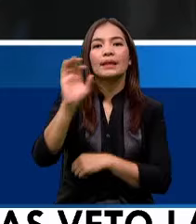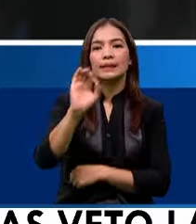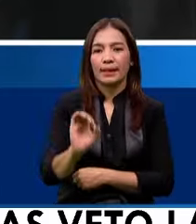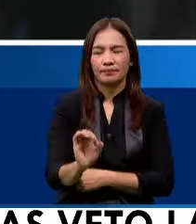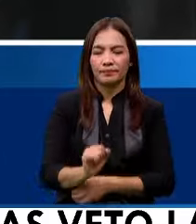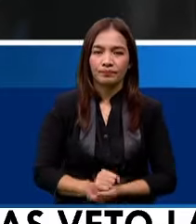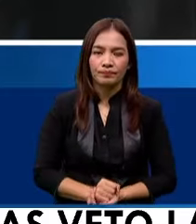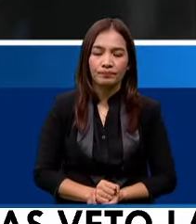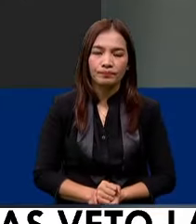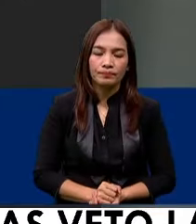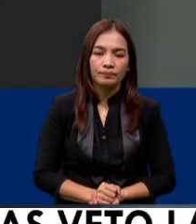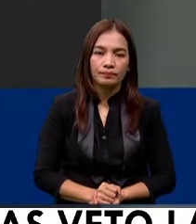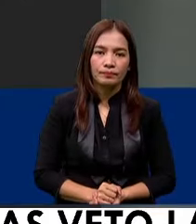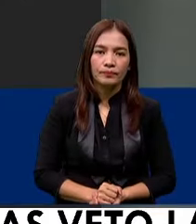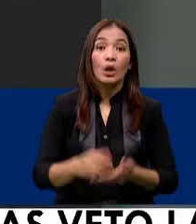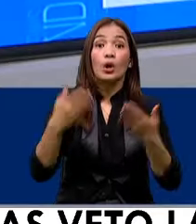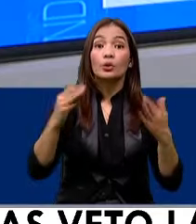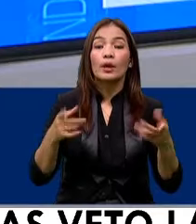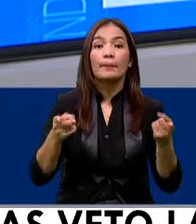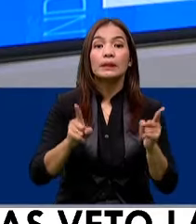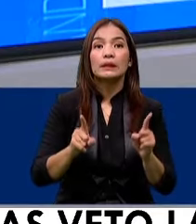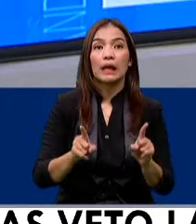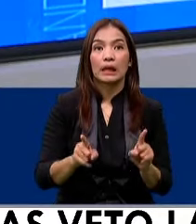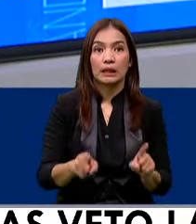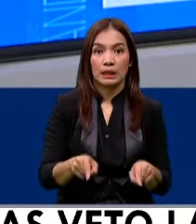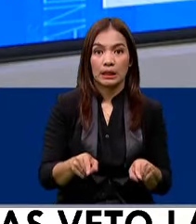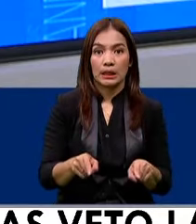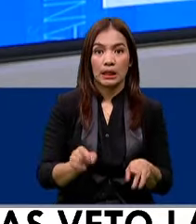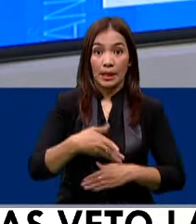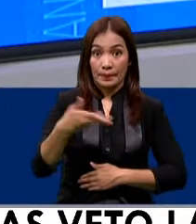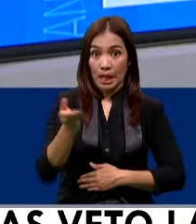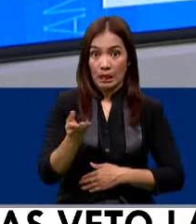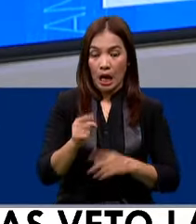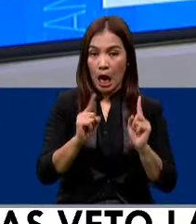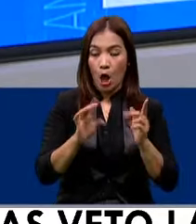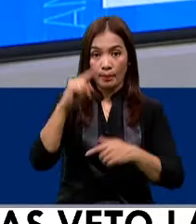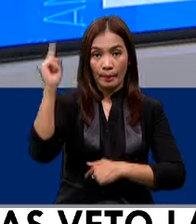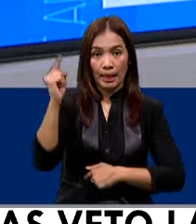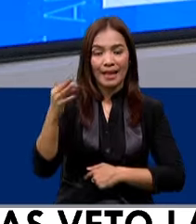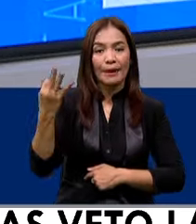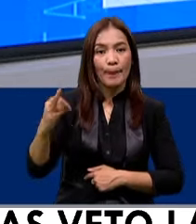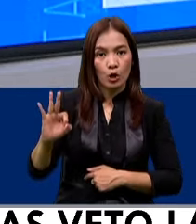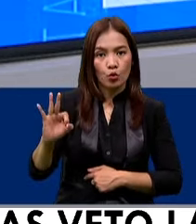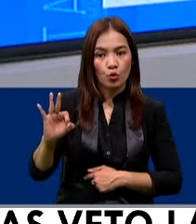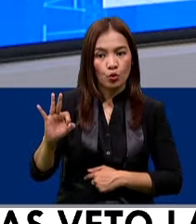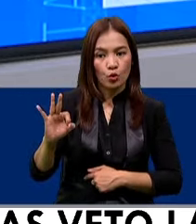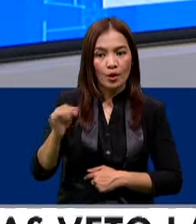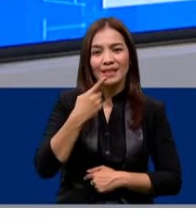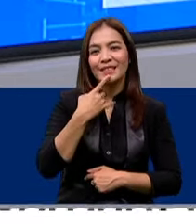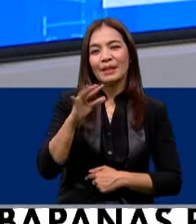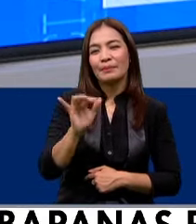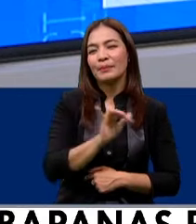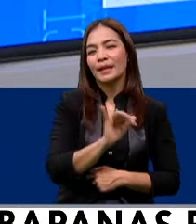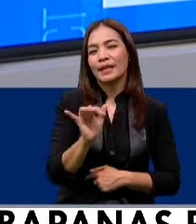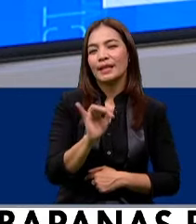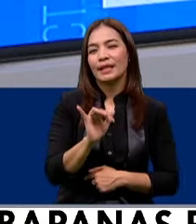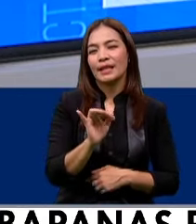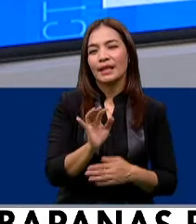GDP sudah sudah menjadi tradisi bahwa ee pemerintahan yang baru itu akan berbulan madu dalam tanda petik dengan